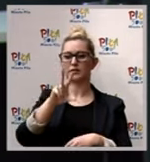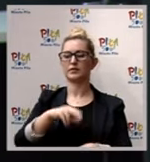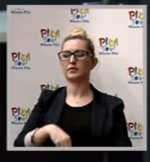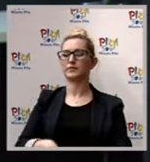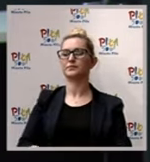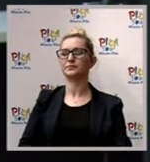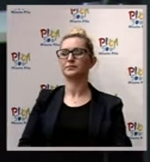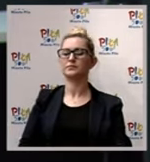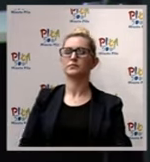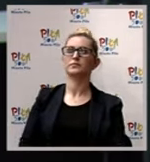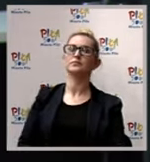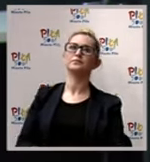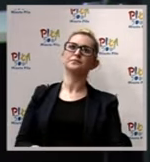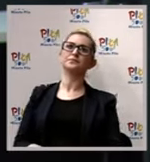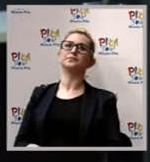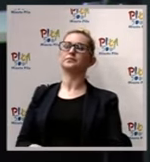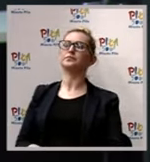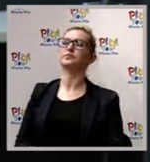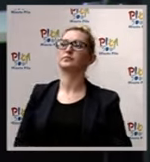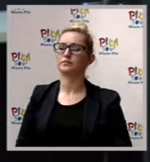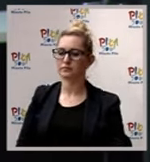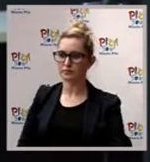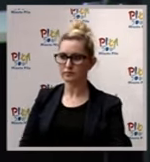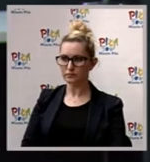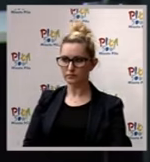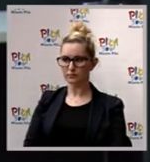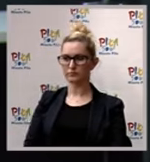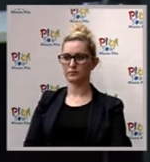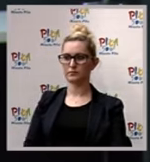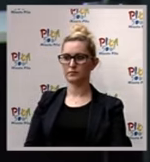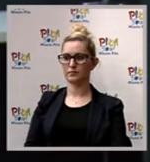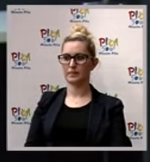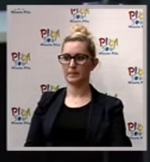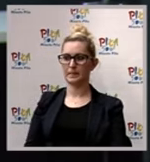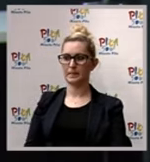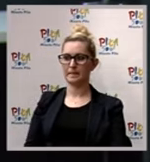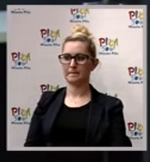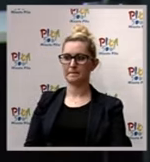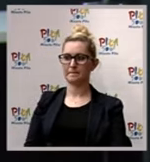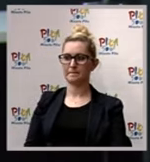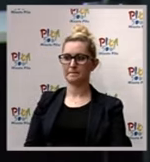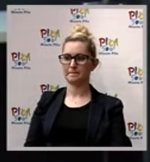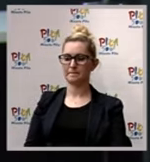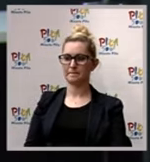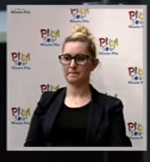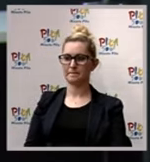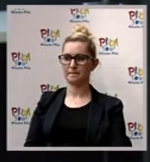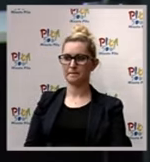przeciw wyborowi i została wybrana na ławnika do Sądu Okręgowego w Poznaniu, ośrodek zamiejscowy w